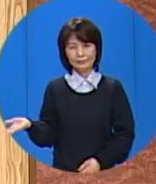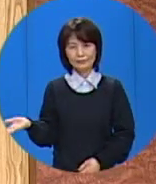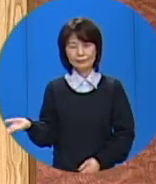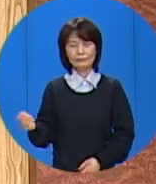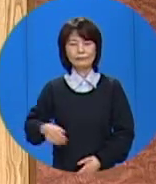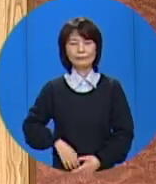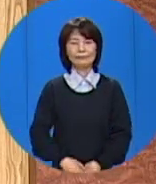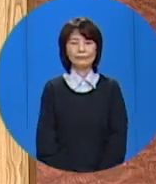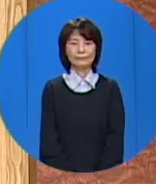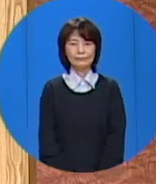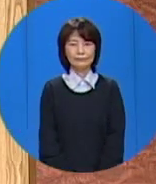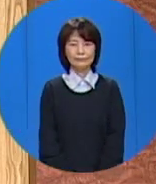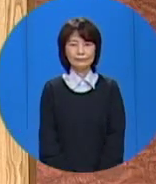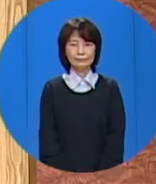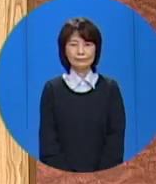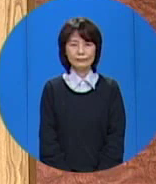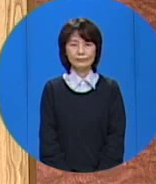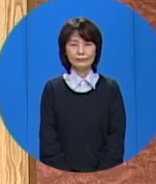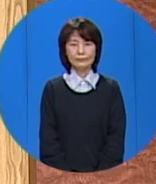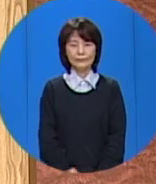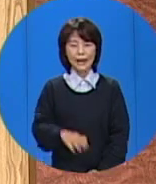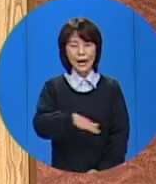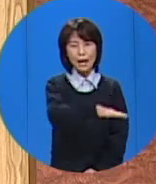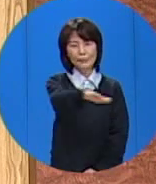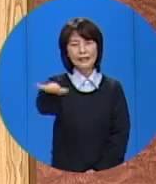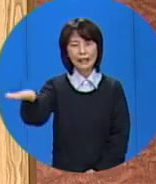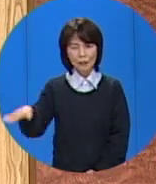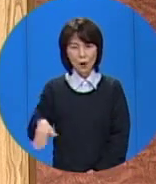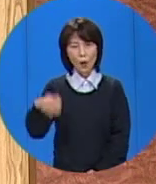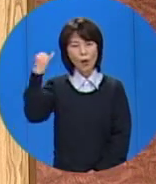74-1105 もご利用いただけます。皆さん